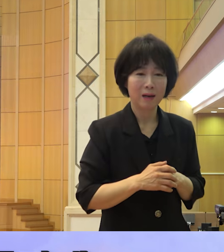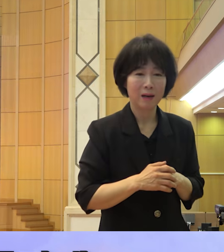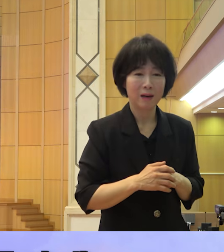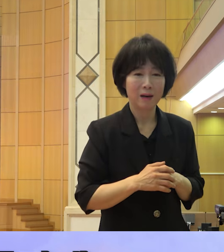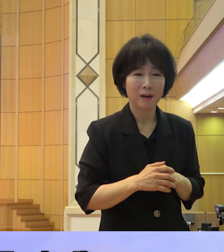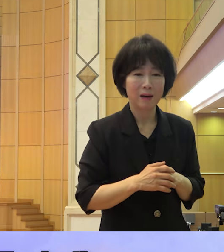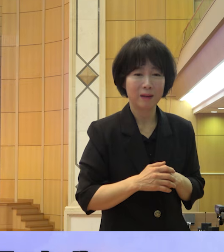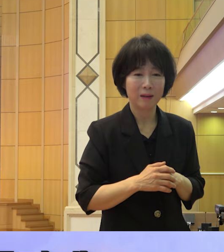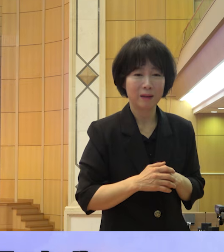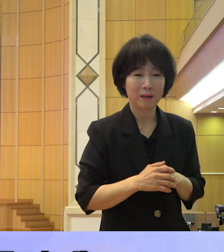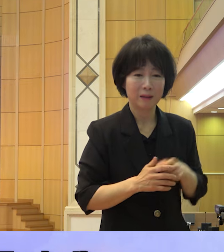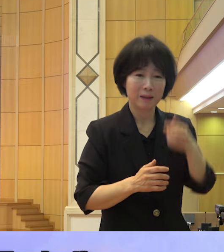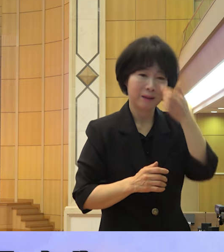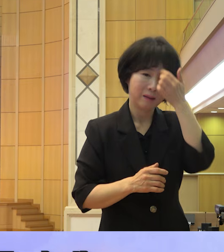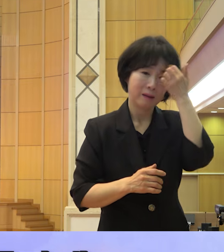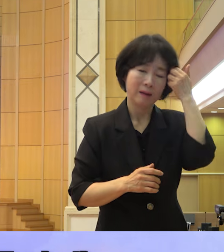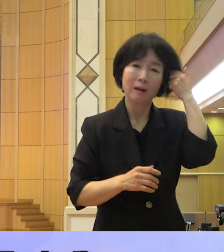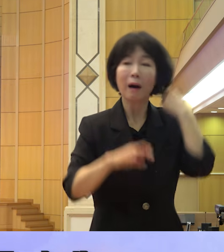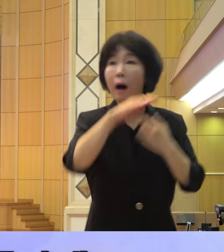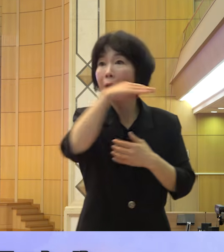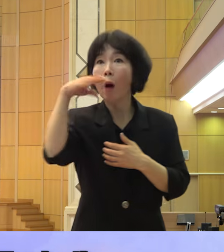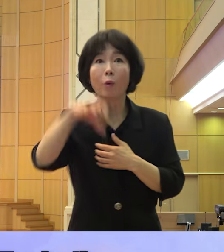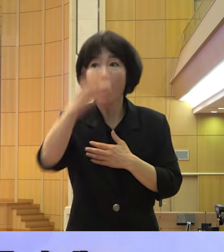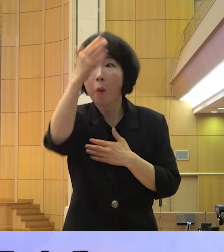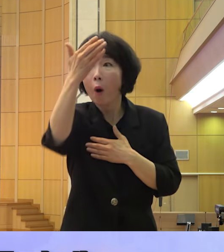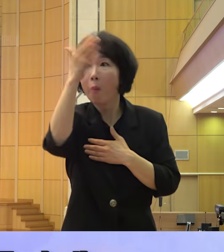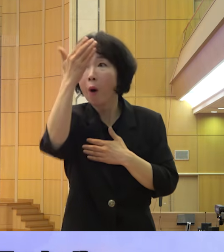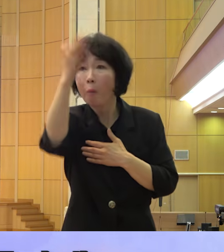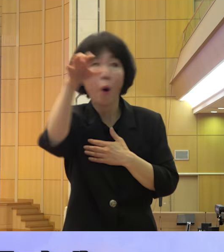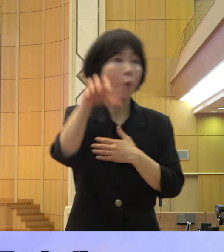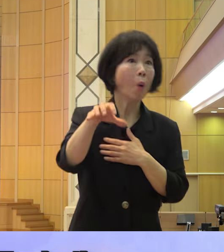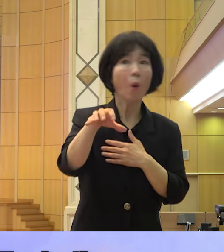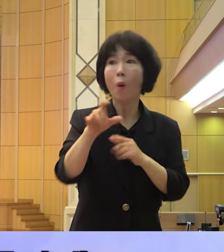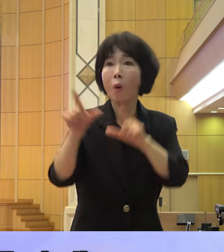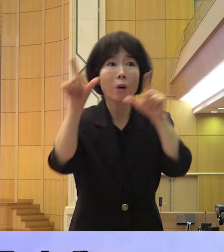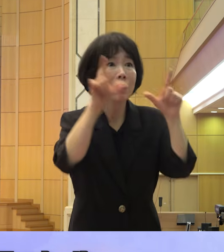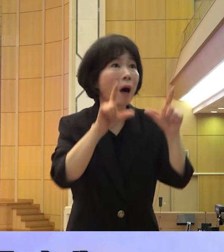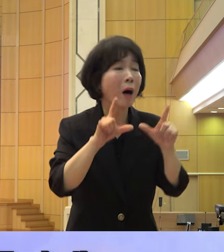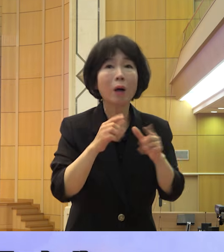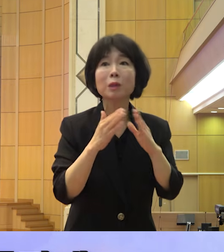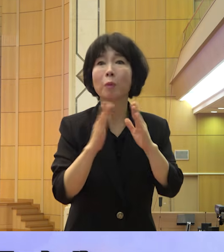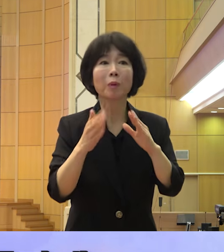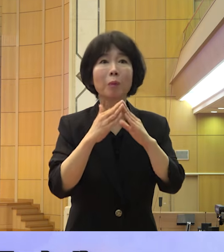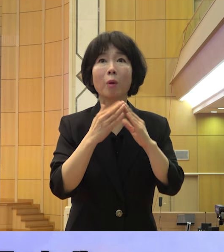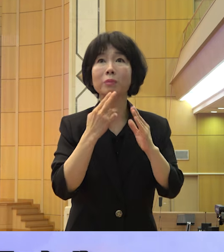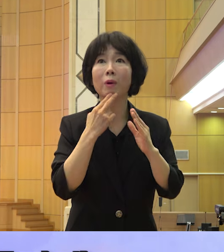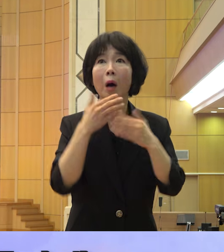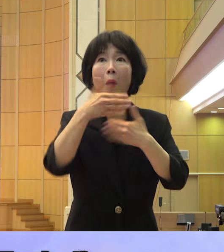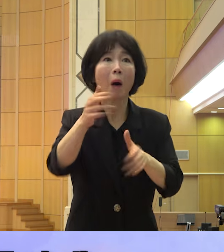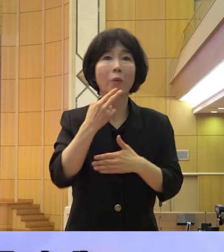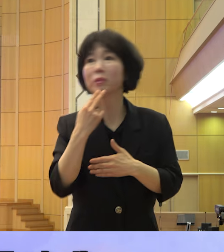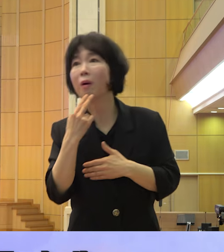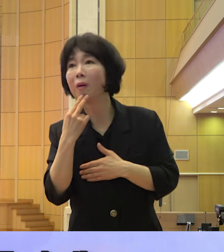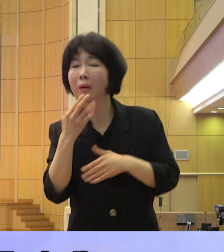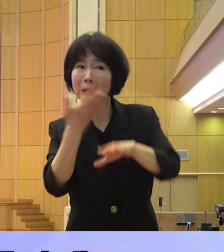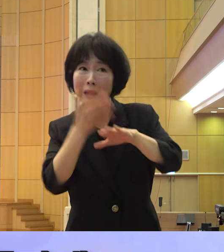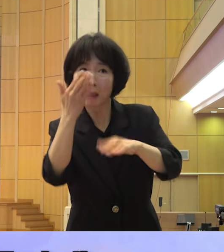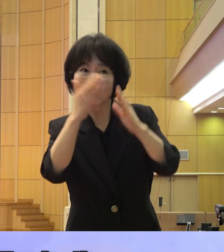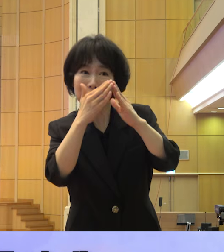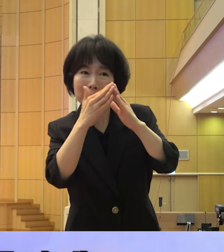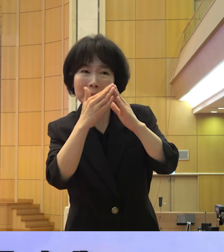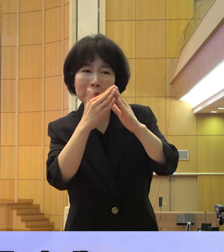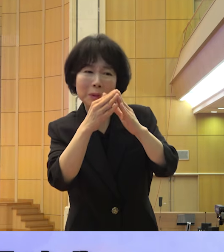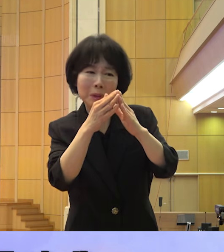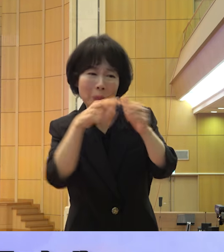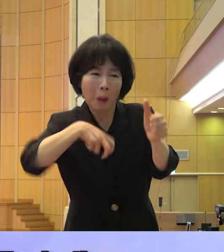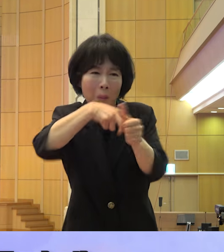그거 와서 살 데가 없으니까, 거기 살았던 지역이니까 남의 집 사람방 하나 얻어가서 사는데,